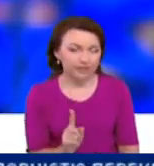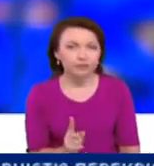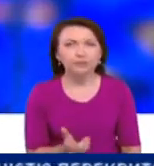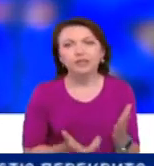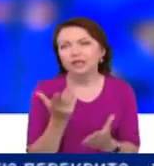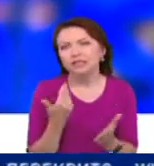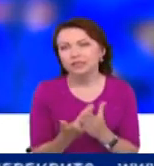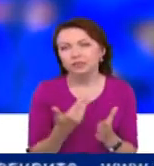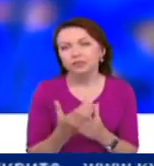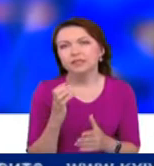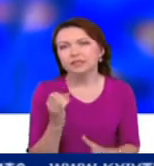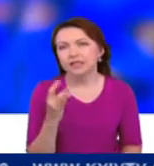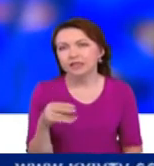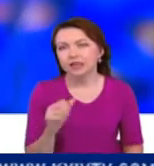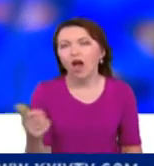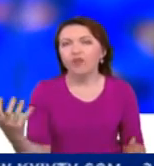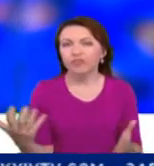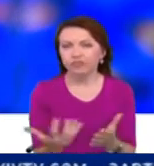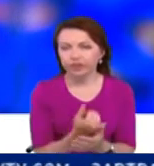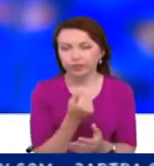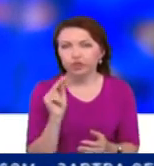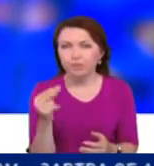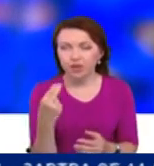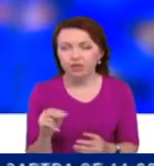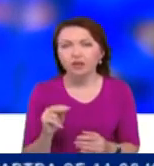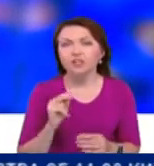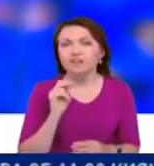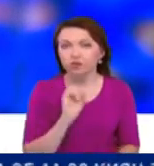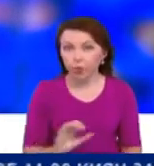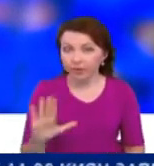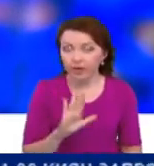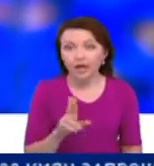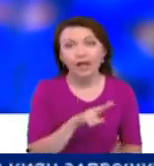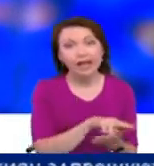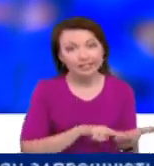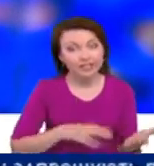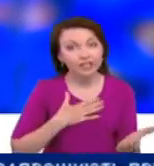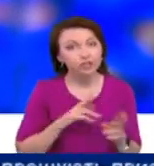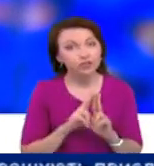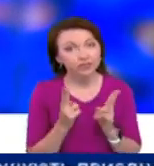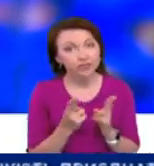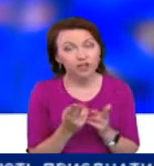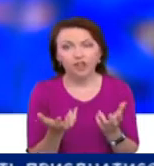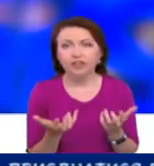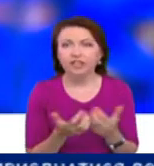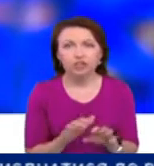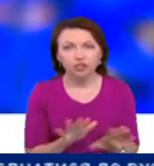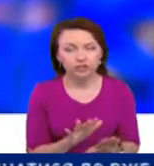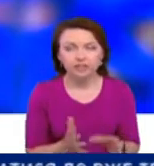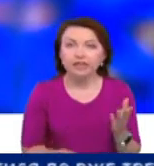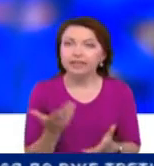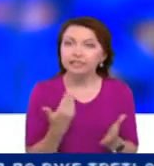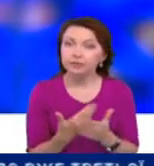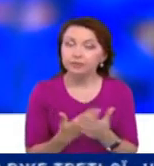якщо, наприклад, Середа виграє чемпіонат Європи, то лицензия нашей федерации не засчитывается. А если,